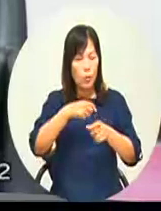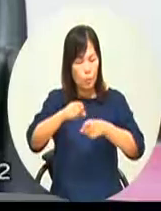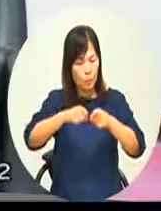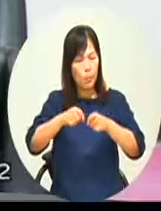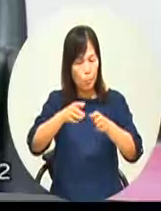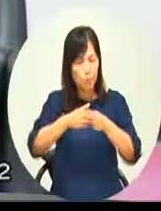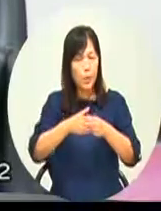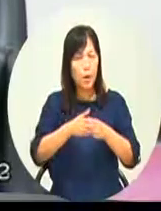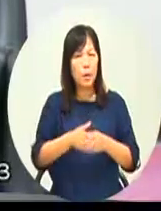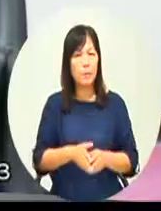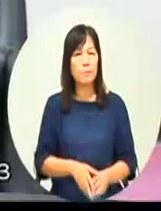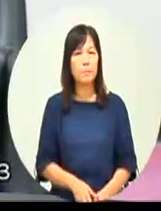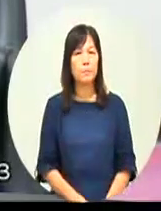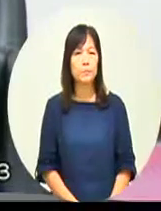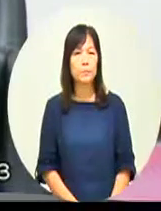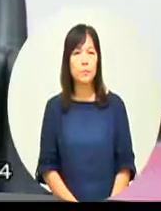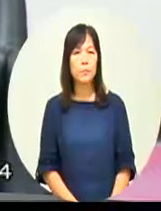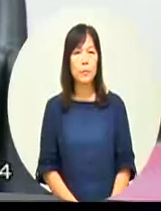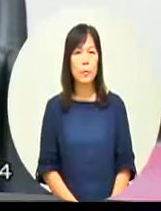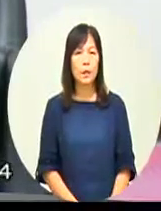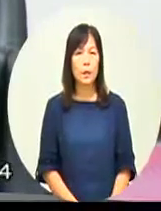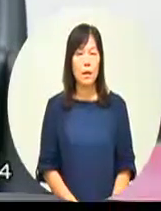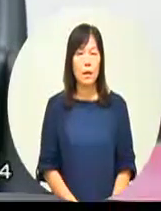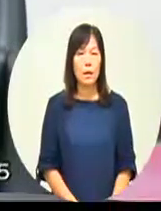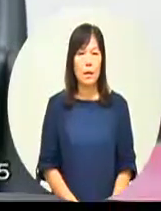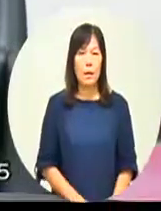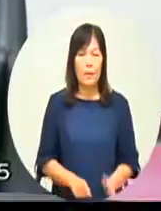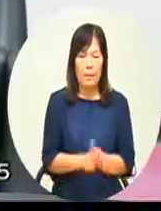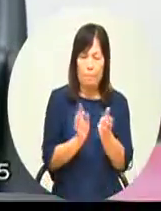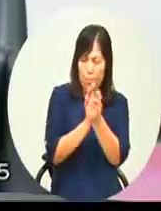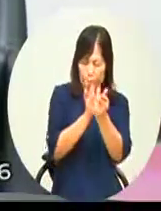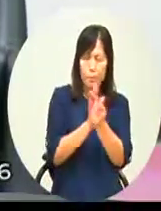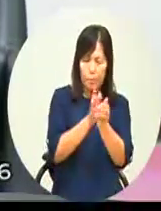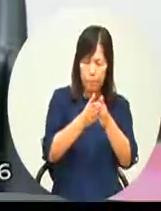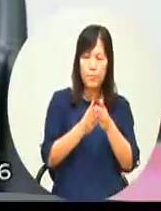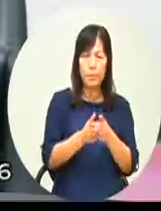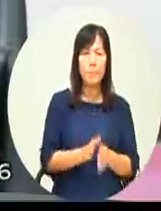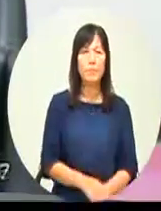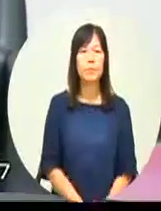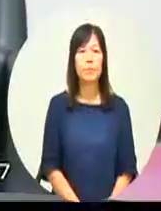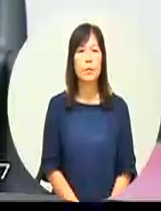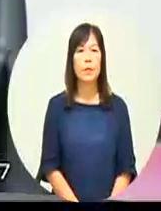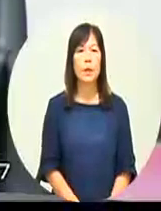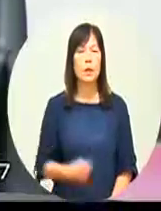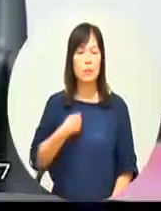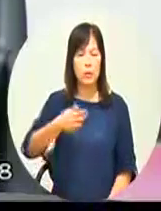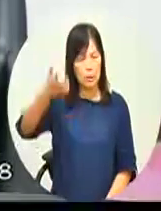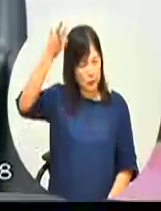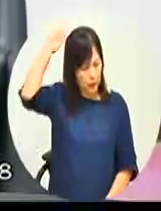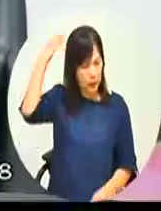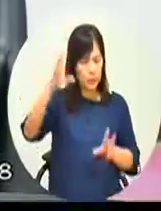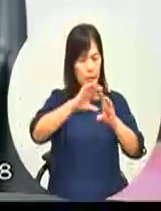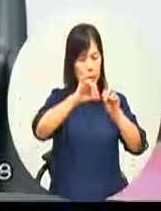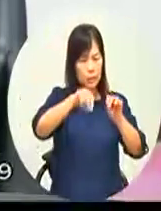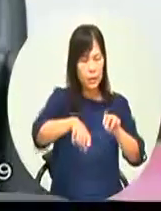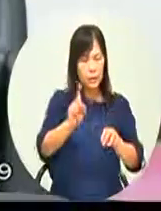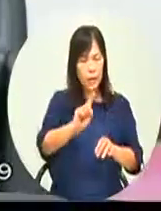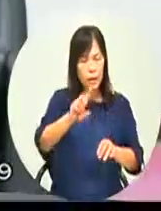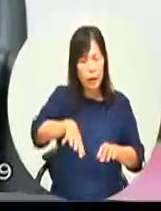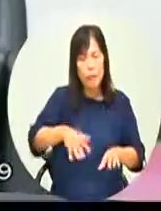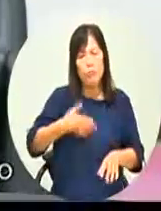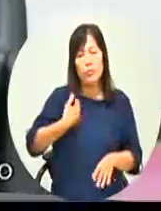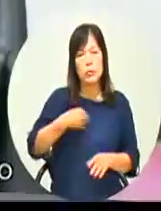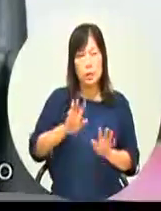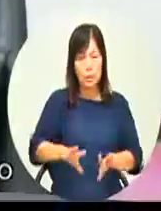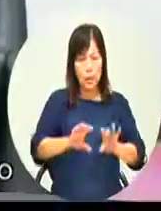划，好好的去把它促成。好，那因为从之前我们地不晓得要在哪里，到现在我们的一个